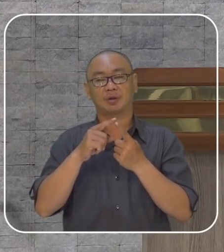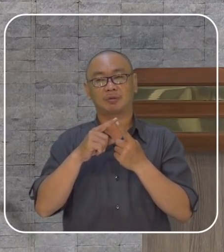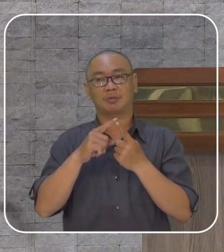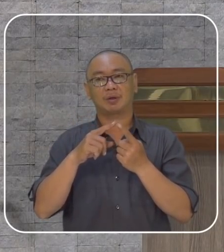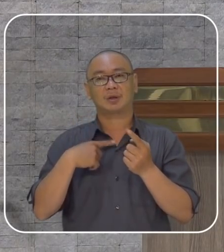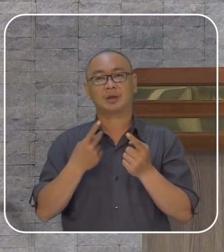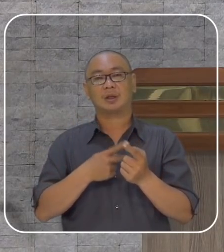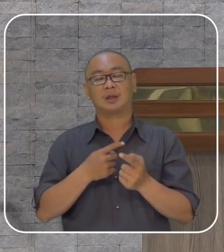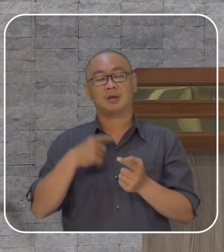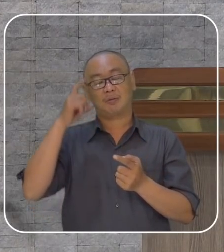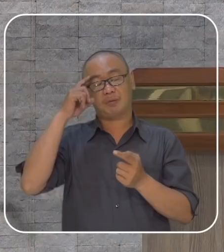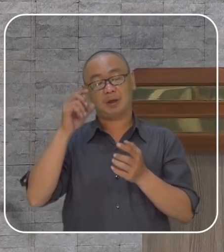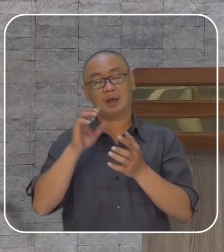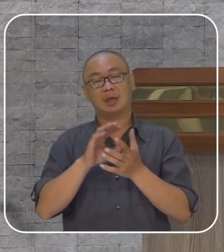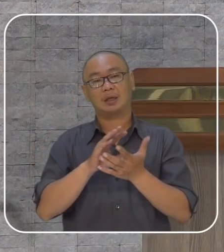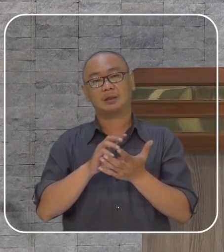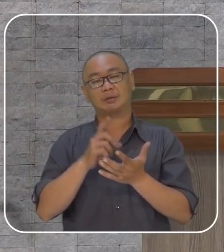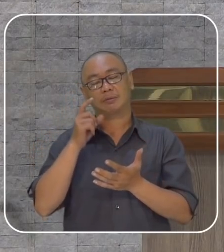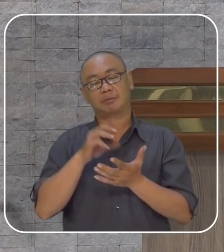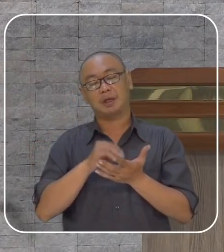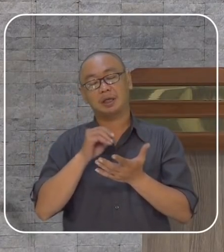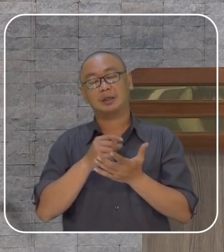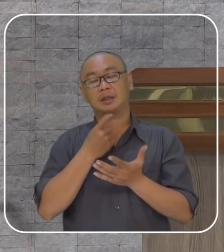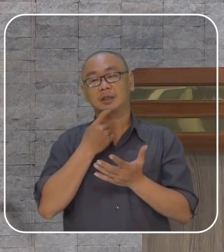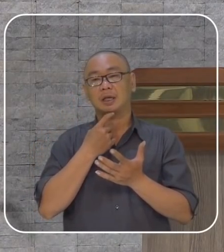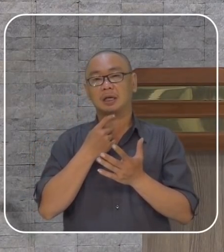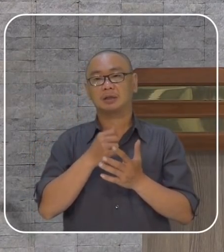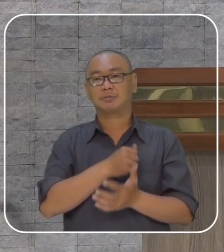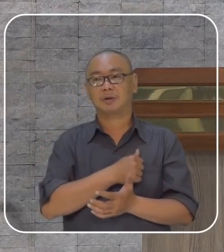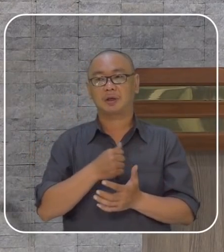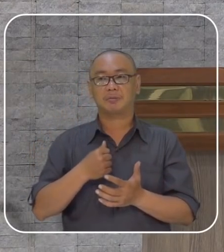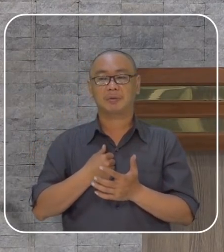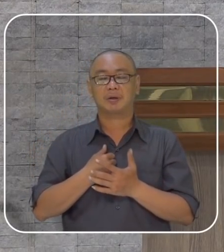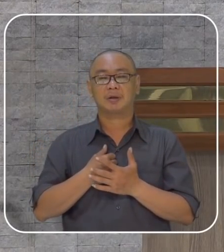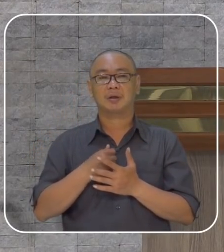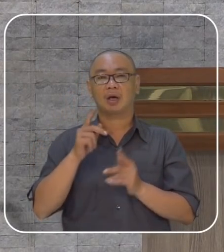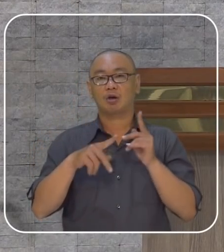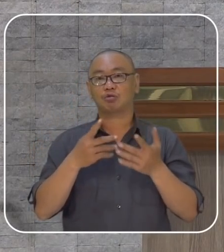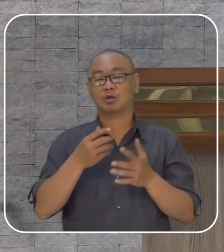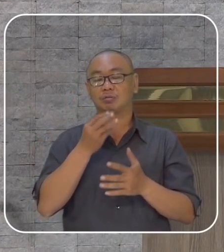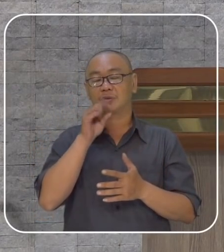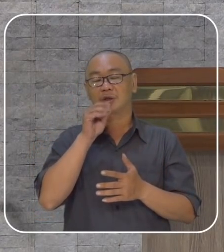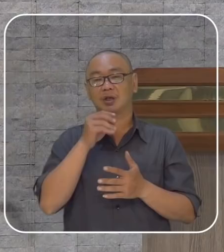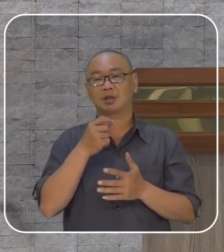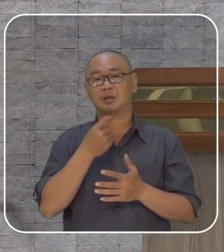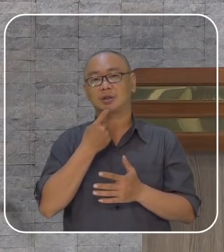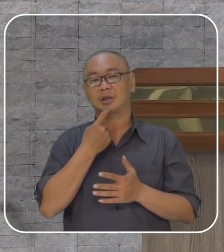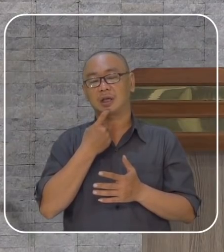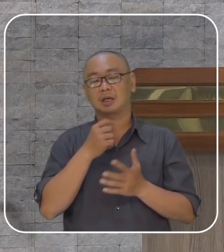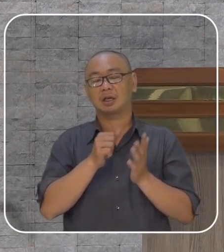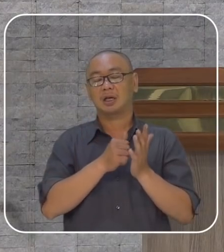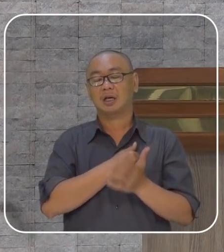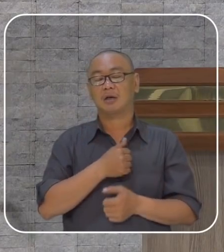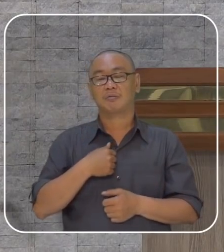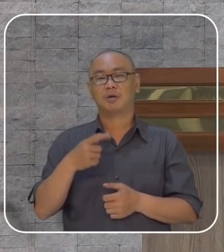kita pelajari tentang spiritualitas. Dan ketika kita berbicara tentang spiritualitas itu dampaknya besar